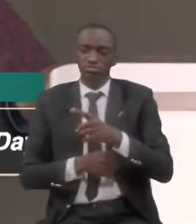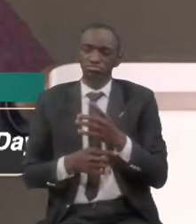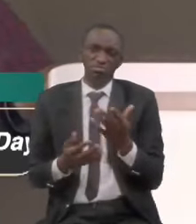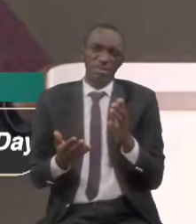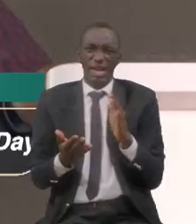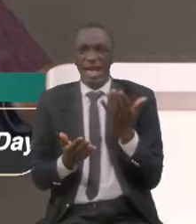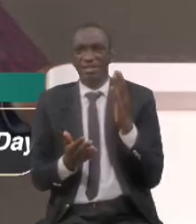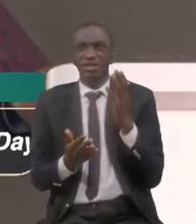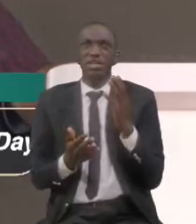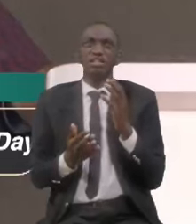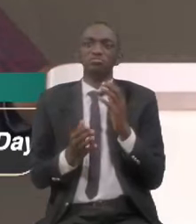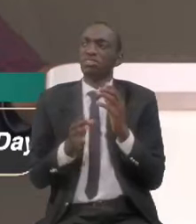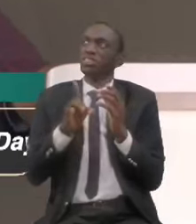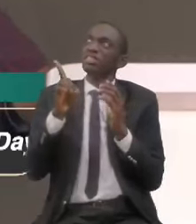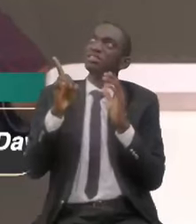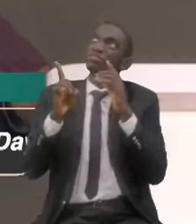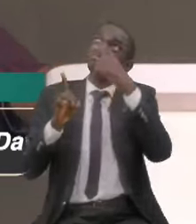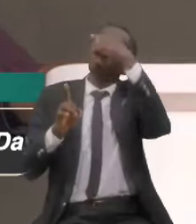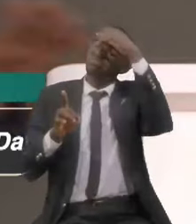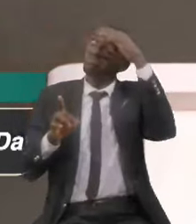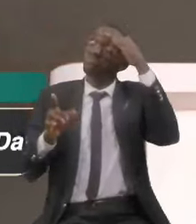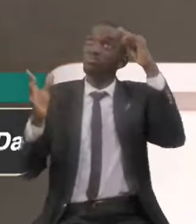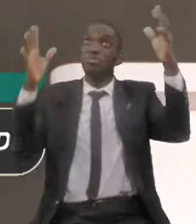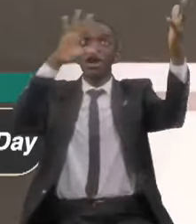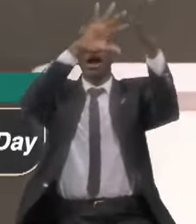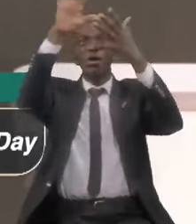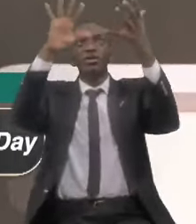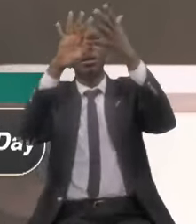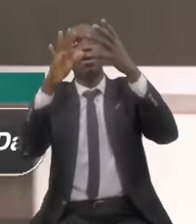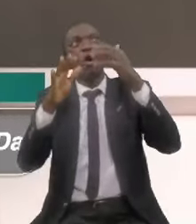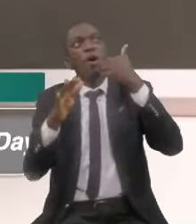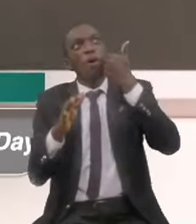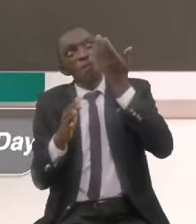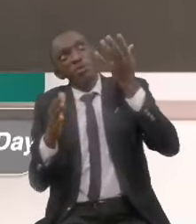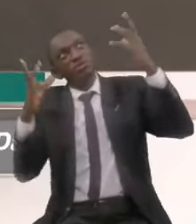nuageux, il est sur le point de pleuvoir. Ah, ce jour est bruyant,